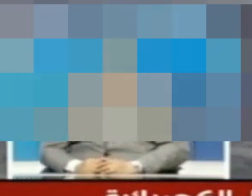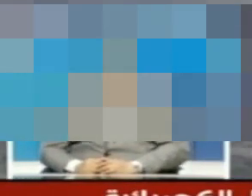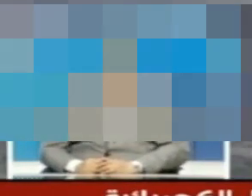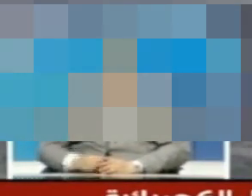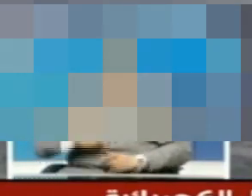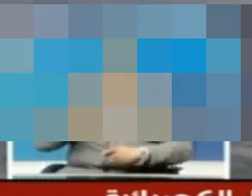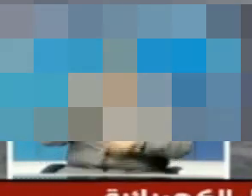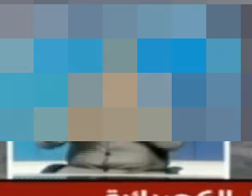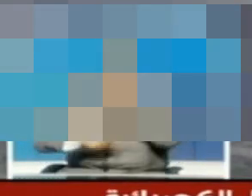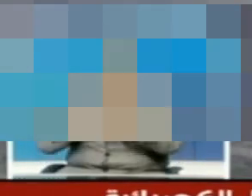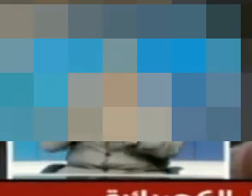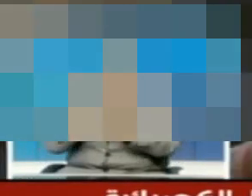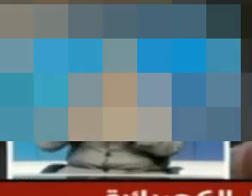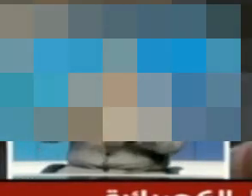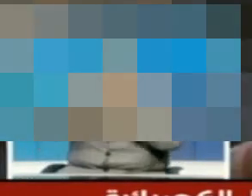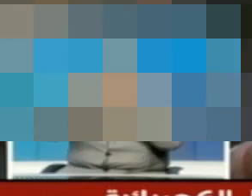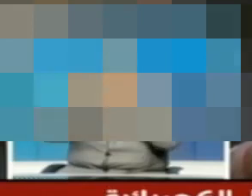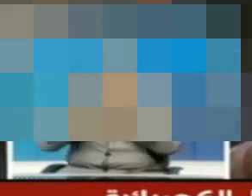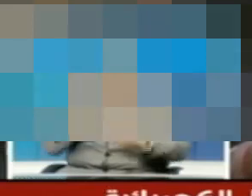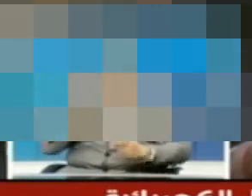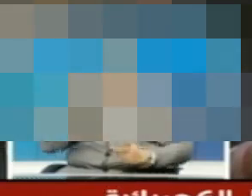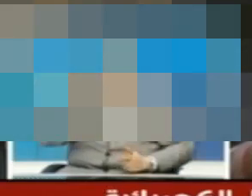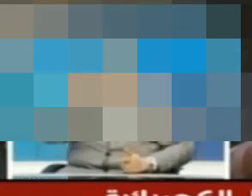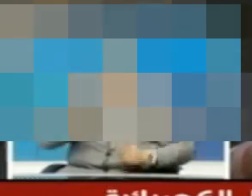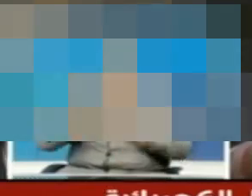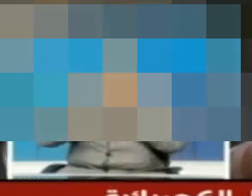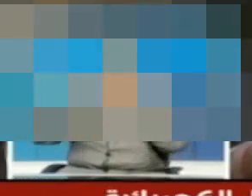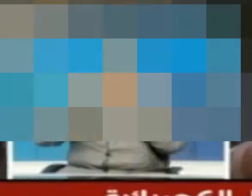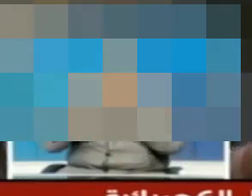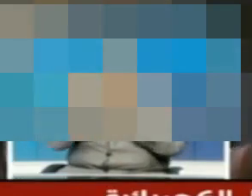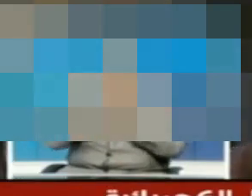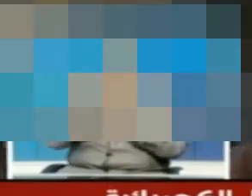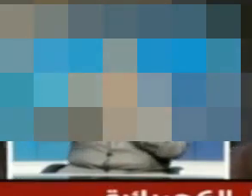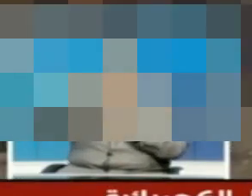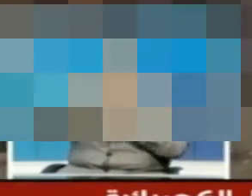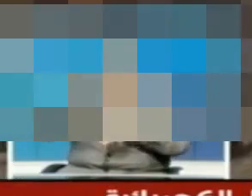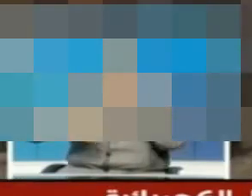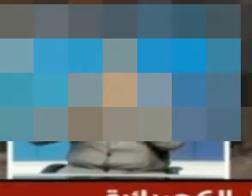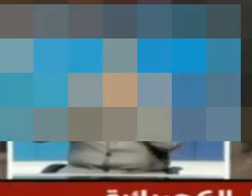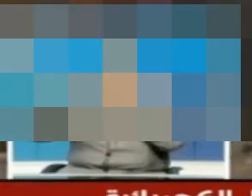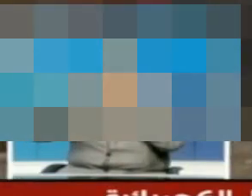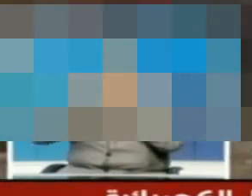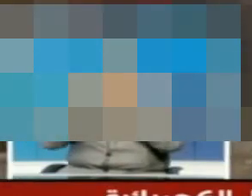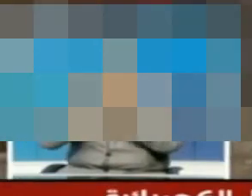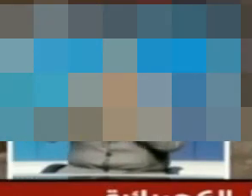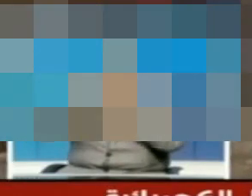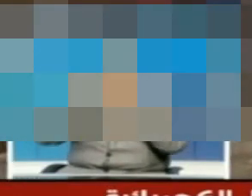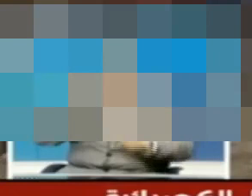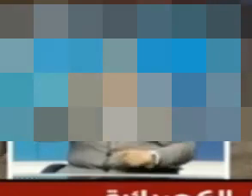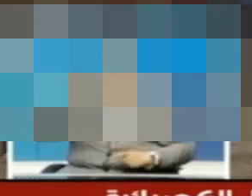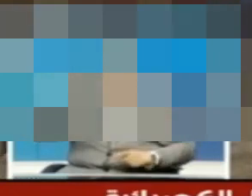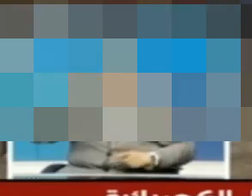على ضيق مساحتها المقدرة بنحو 65 كيلومتر مربع، لا يشفع لمدينة رفح